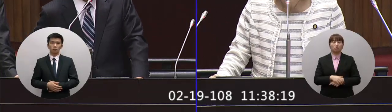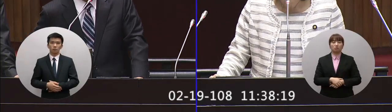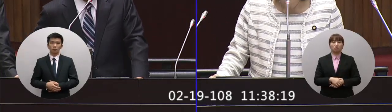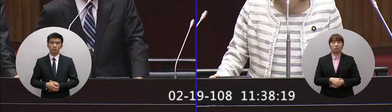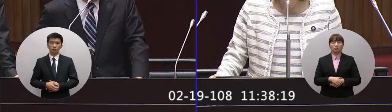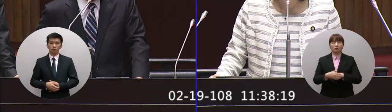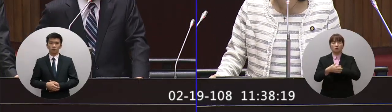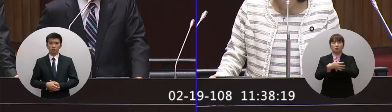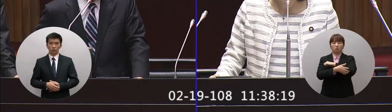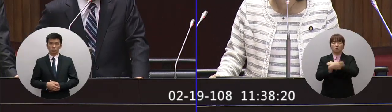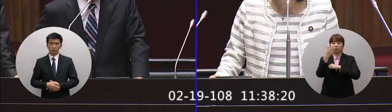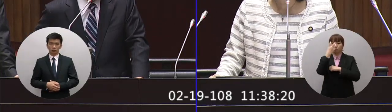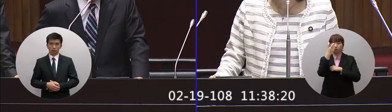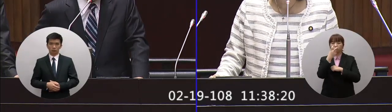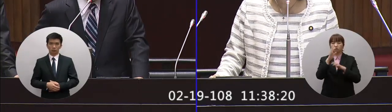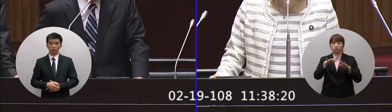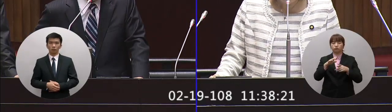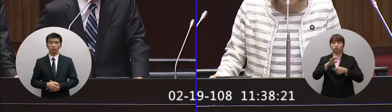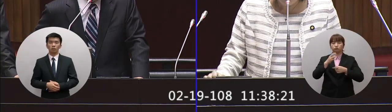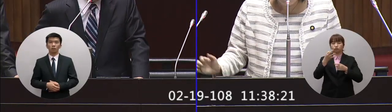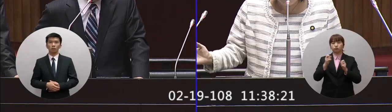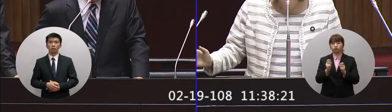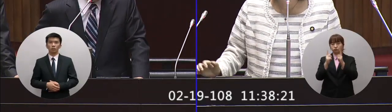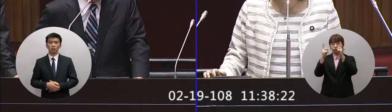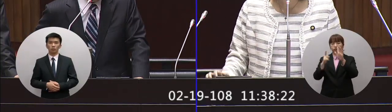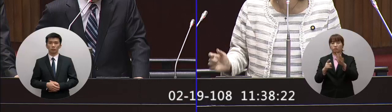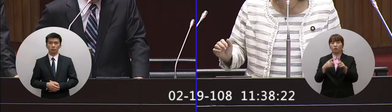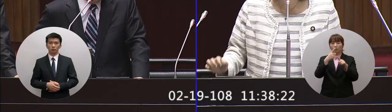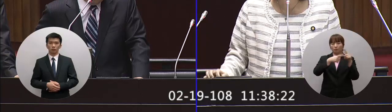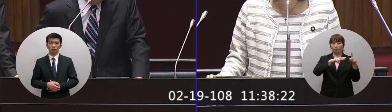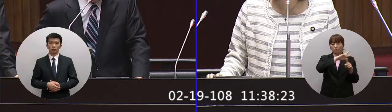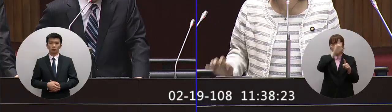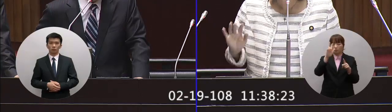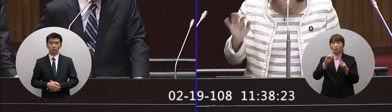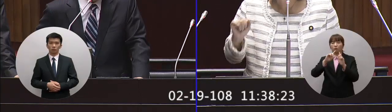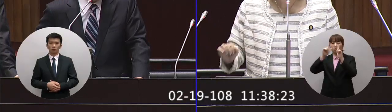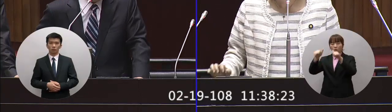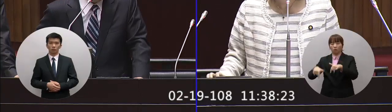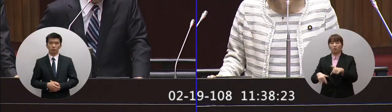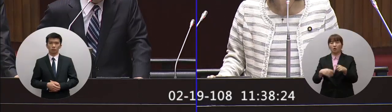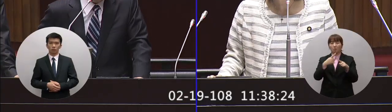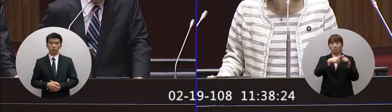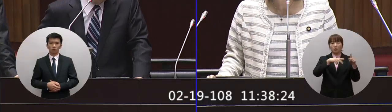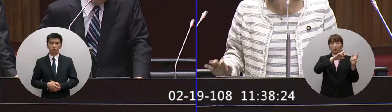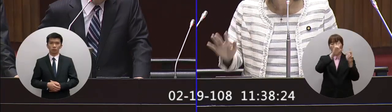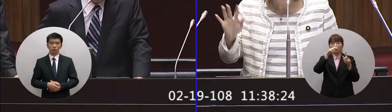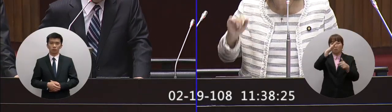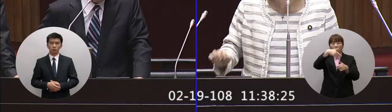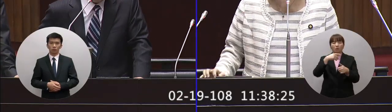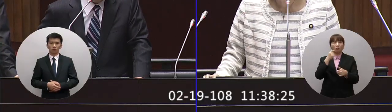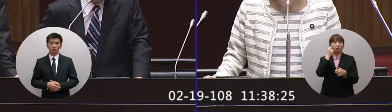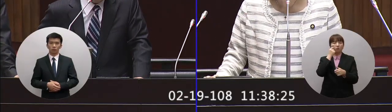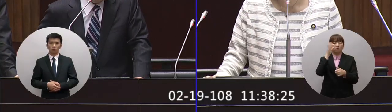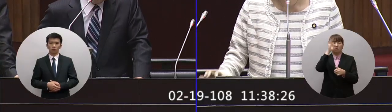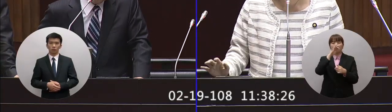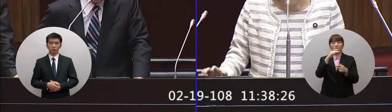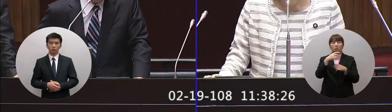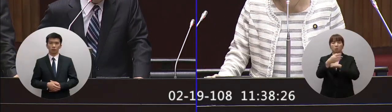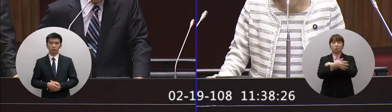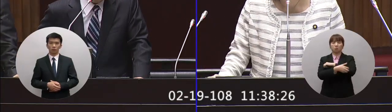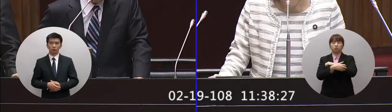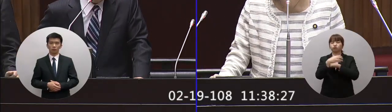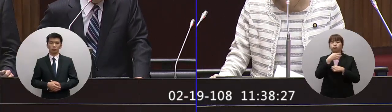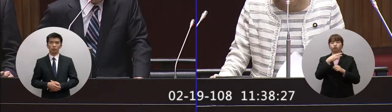个看护工哦，所以行情一直在涨。好，哦，所以有半天的，也有全天的，半天也很难请，因为看护不接。好，哦，